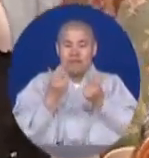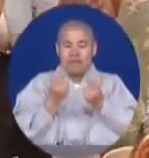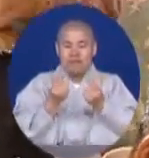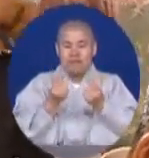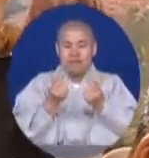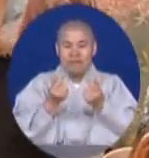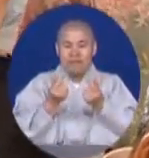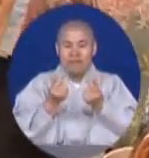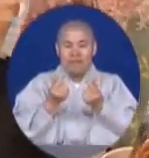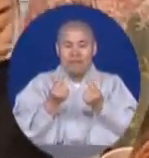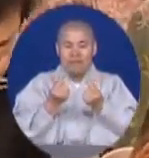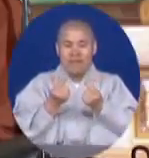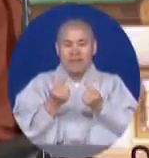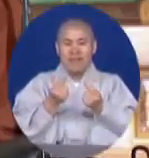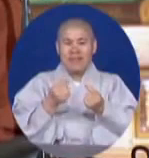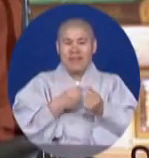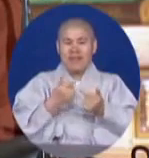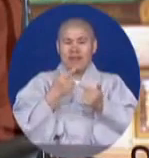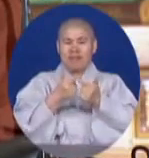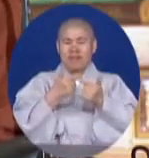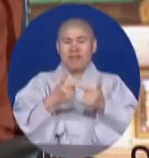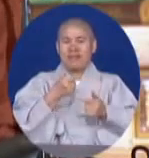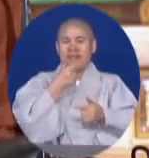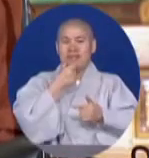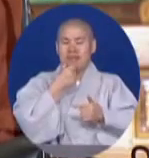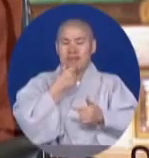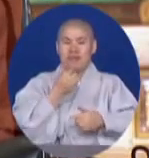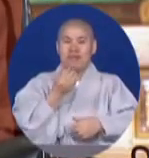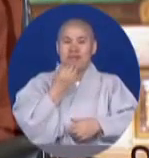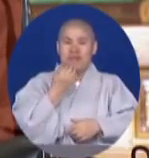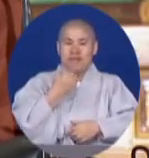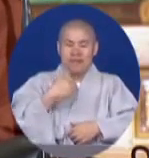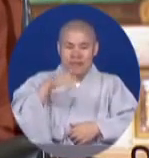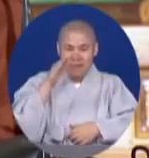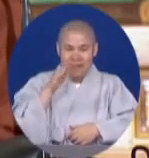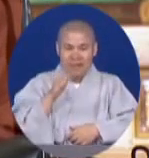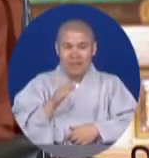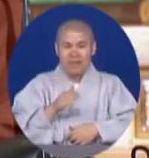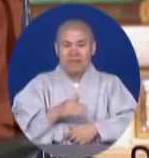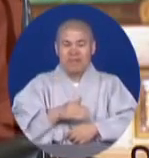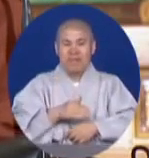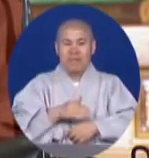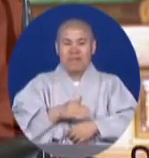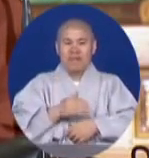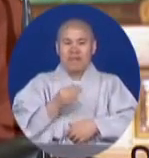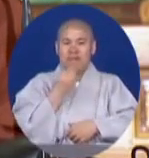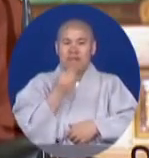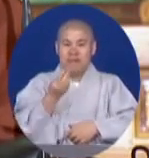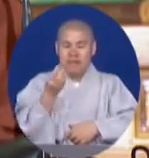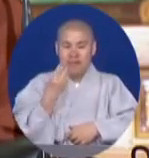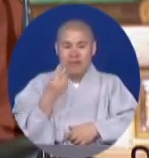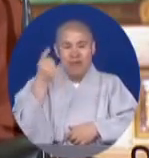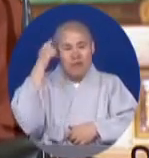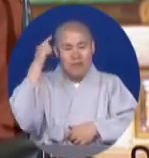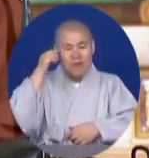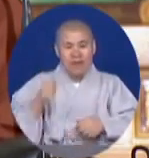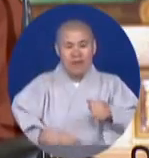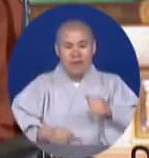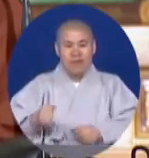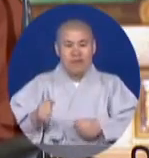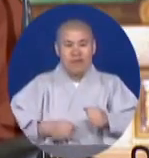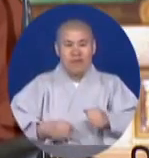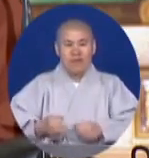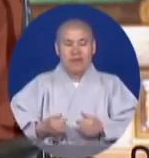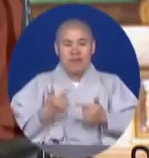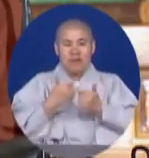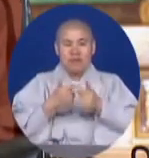에이 이제 부산 안 가고 다시 돌아간다고 서울로 와버렸어요. 그럼 왜 이 개구리가